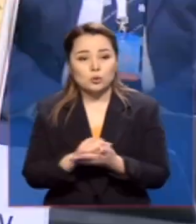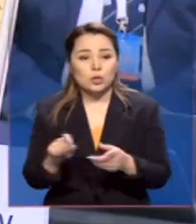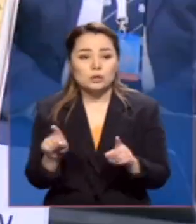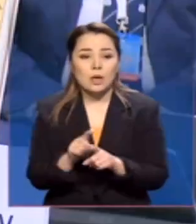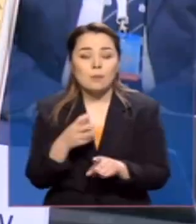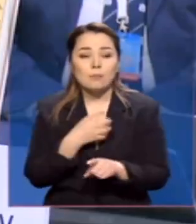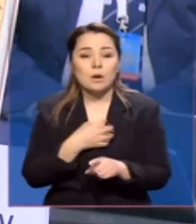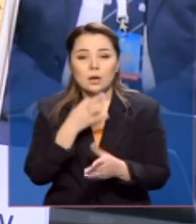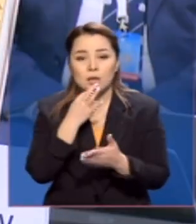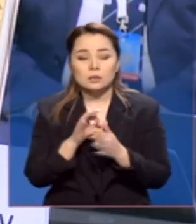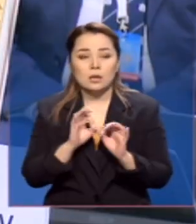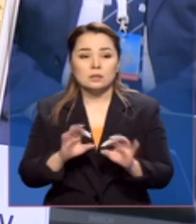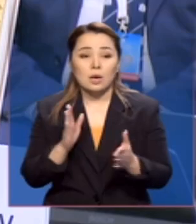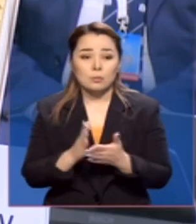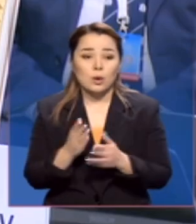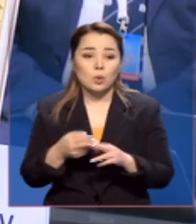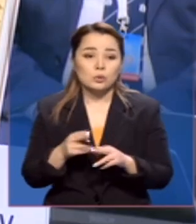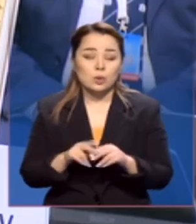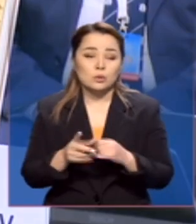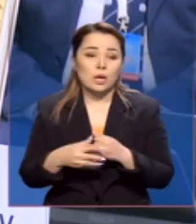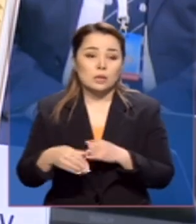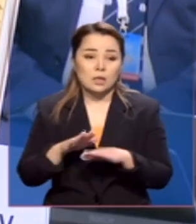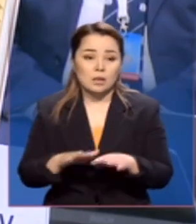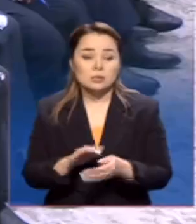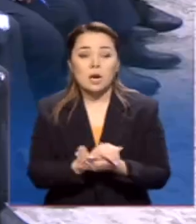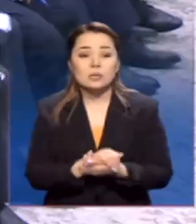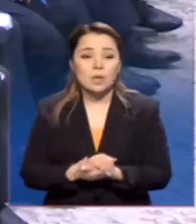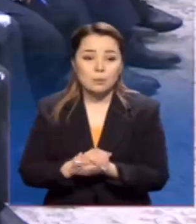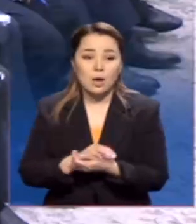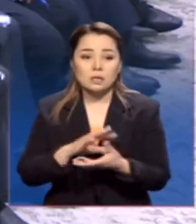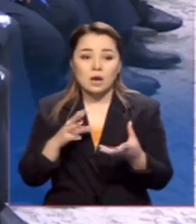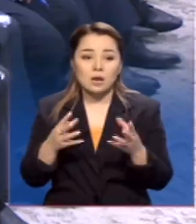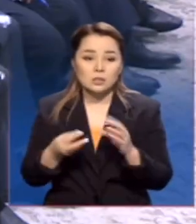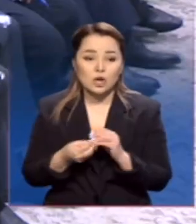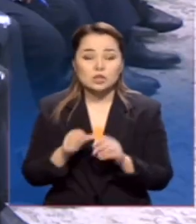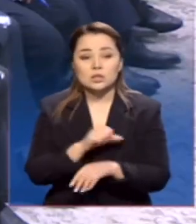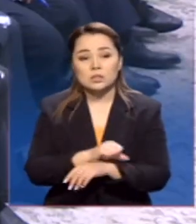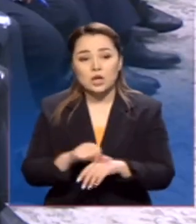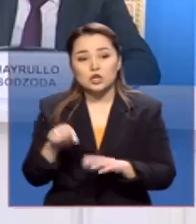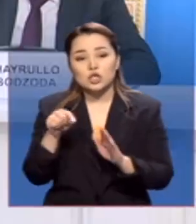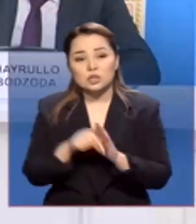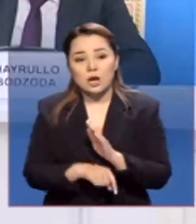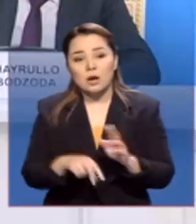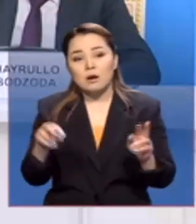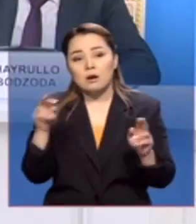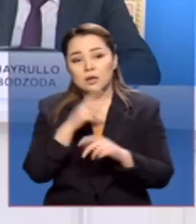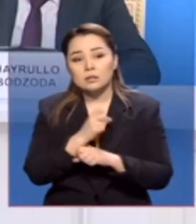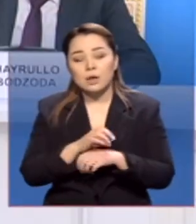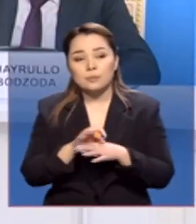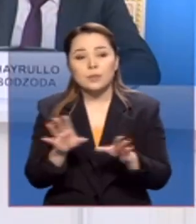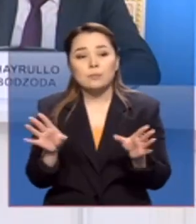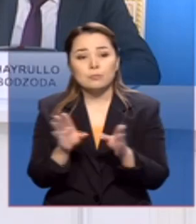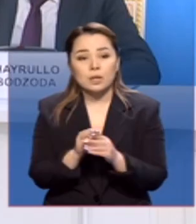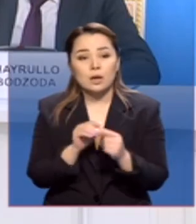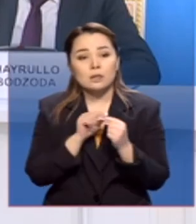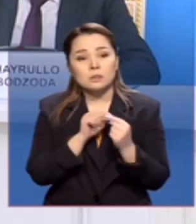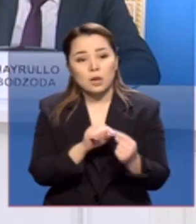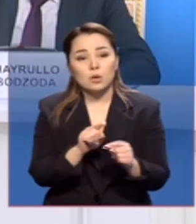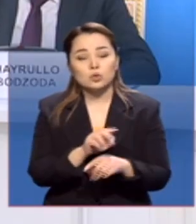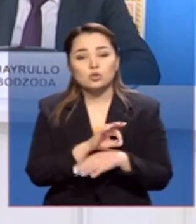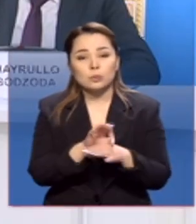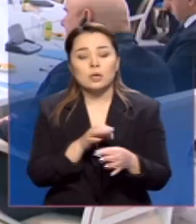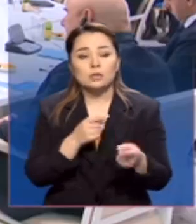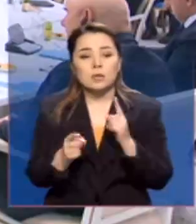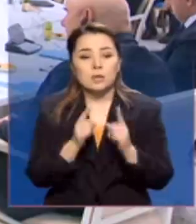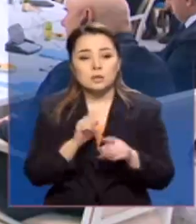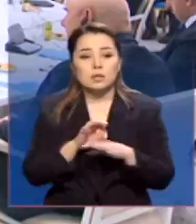құжаттың маңызы зор дейді. Сондай аймақта ынтымақты нығайтып, сыртқы және ішкі қатерлерге бірге қарсы тұру тетіктерін